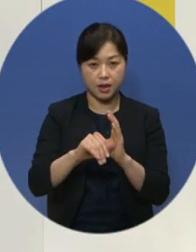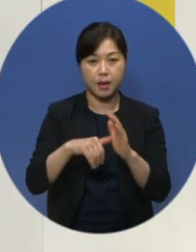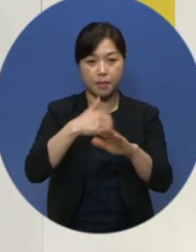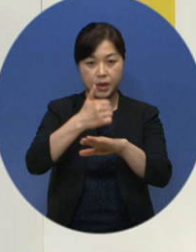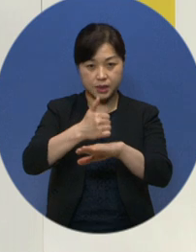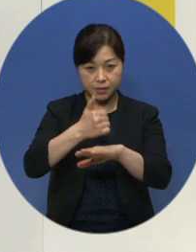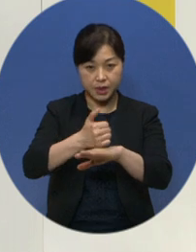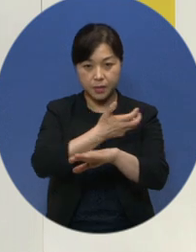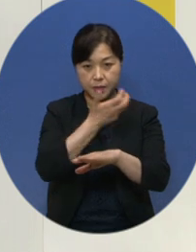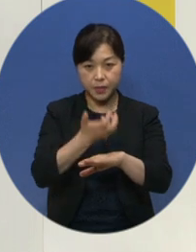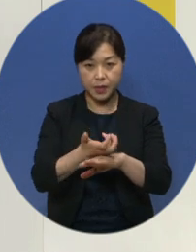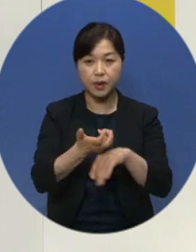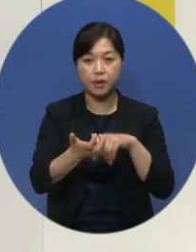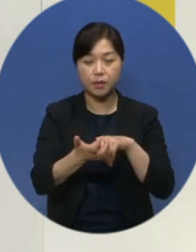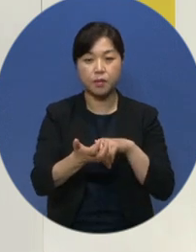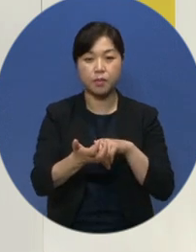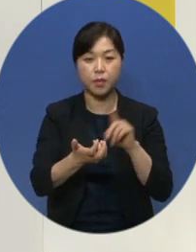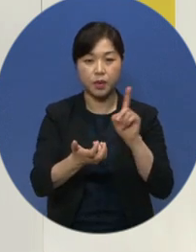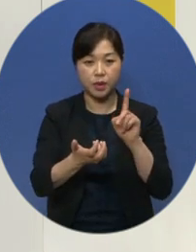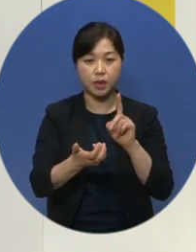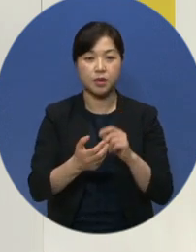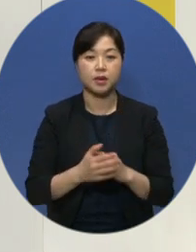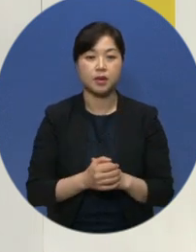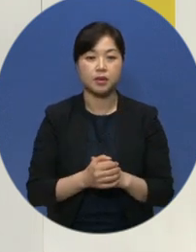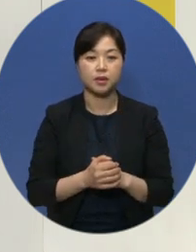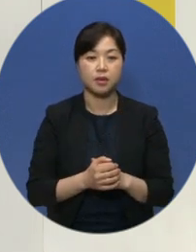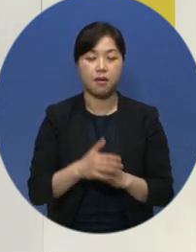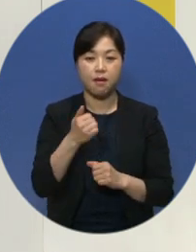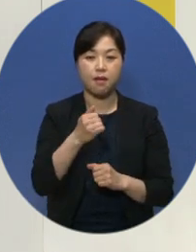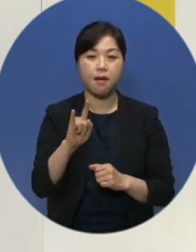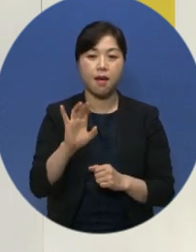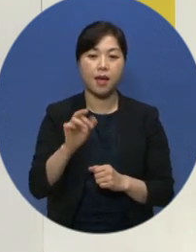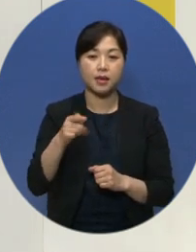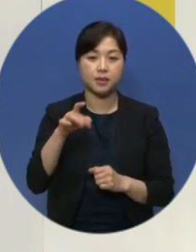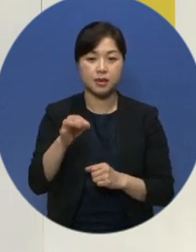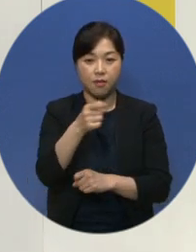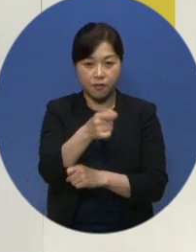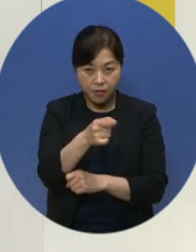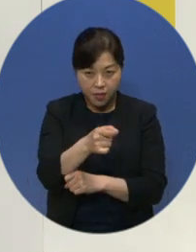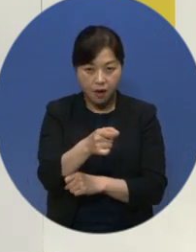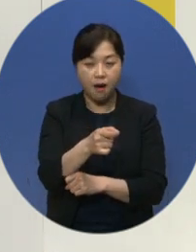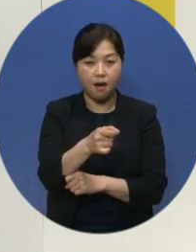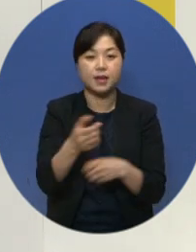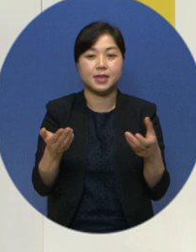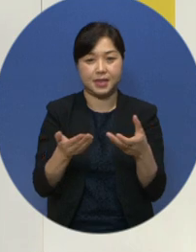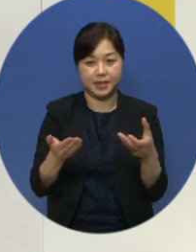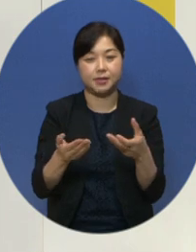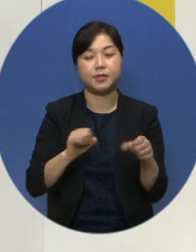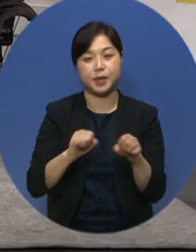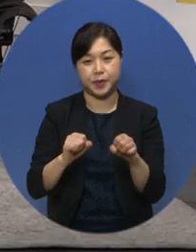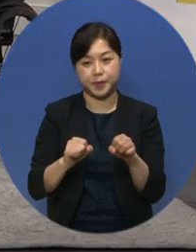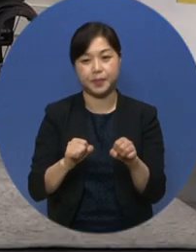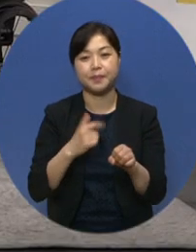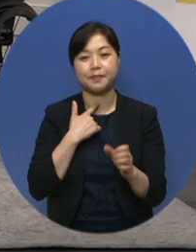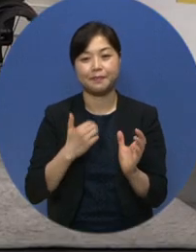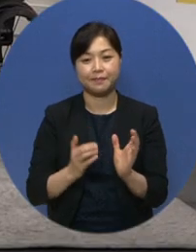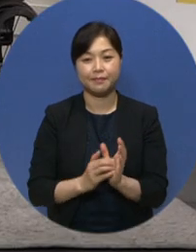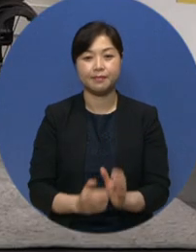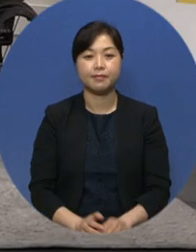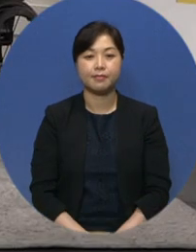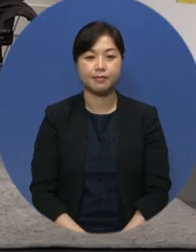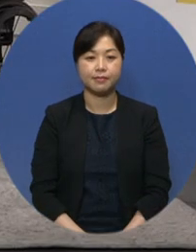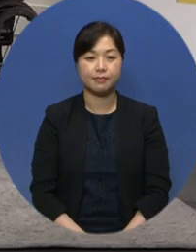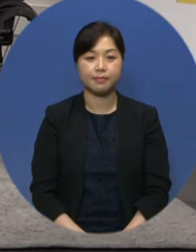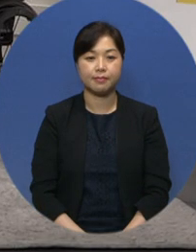그 행정 쪽으로 어 제 역할을 좀 하길 바라 지뢰 하시고 예 그러니까 이제